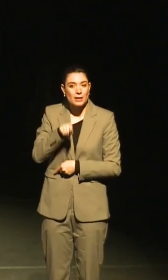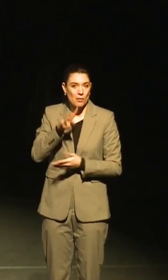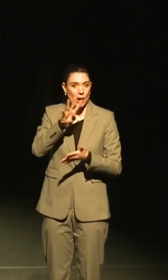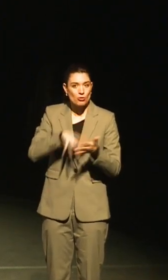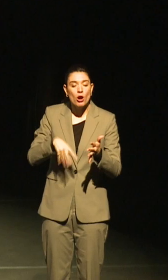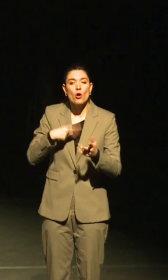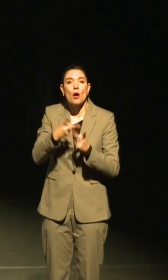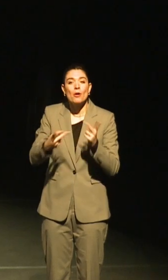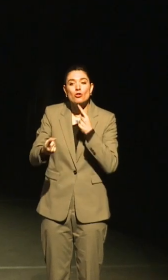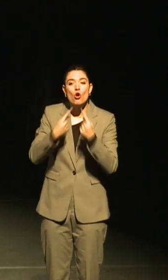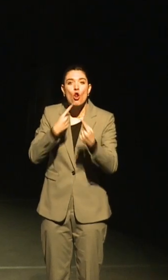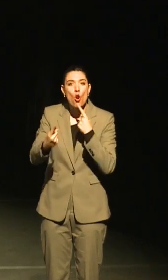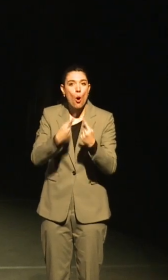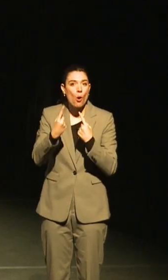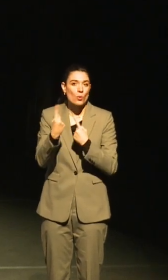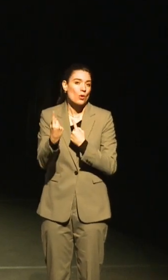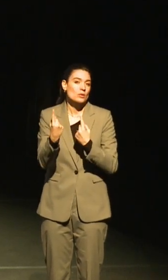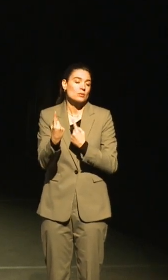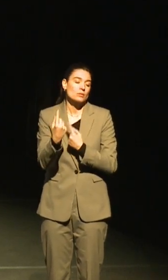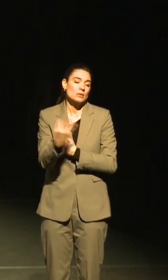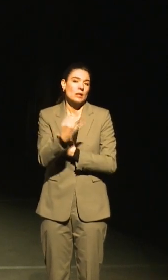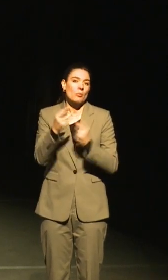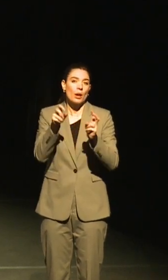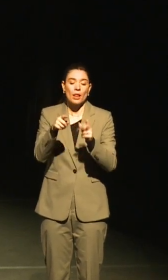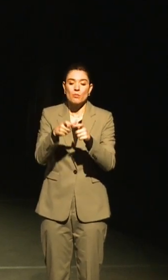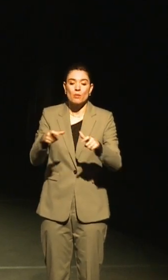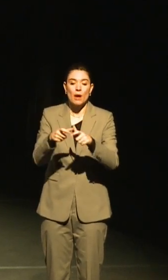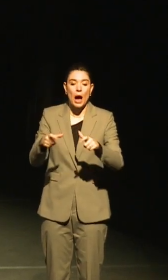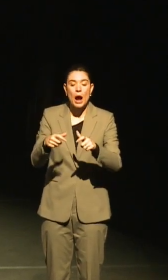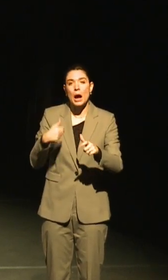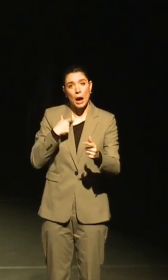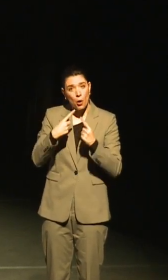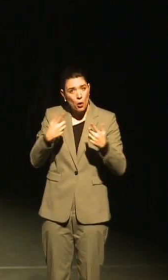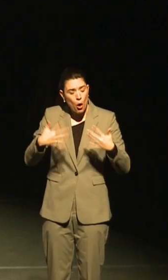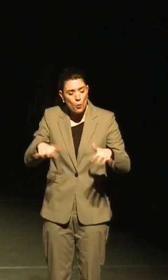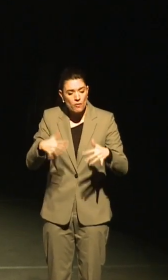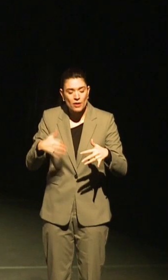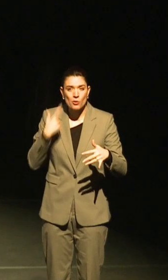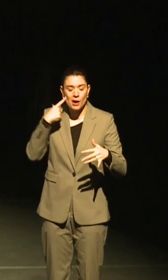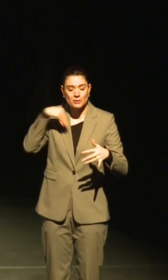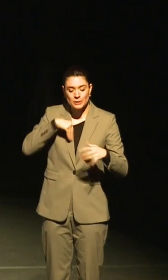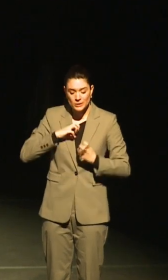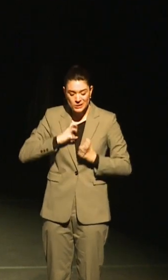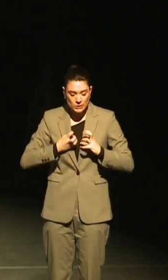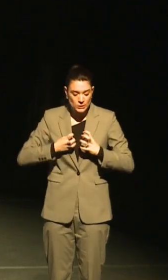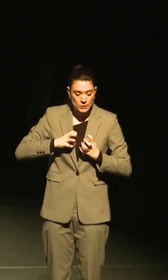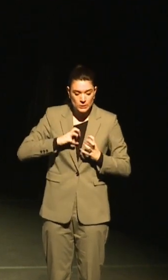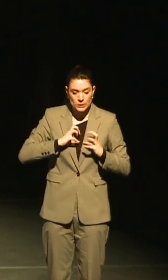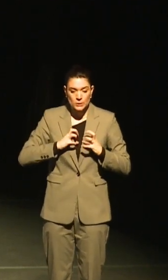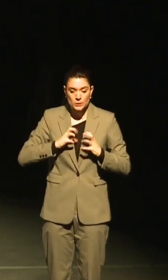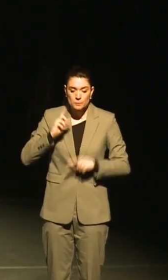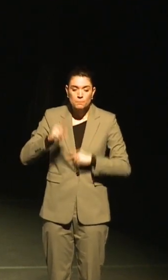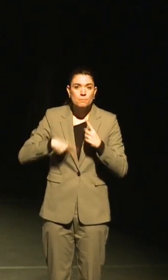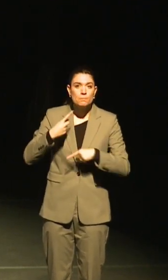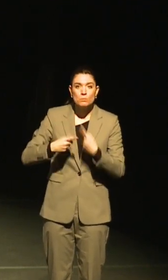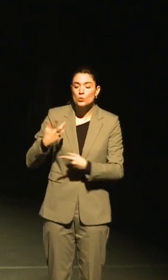se appena uscito da un qualcosa che probabilmente non ti apparteneva cosa c'è cosa c'è di altro E poi arriva l'amico